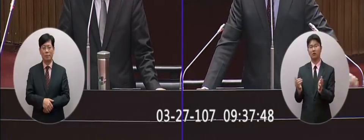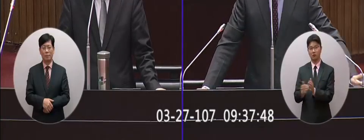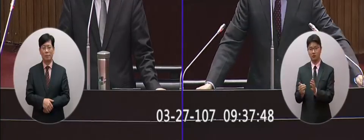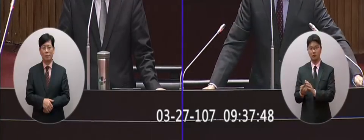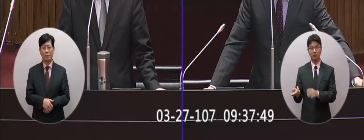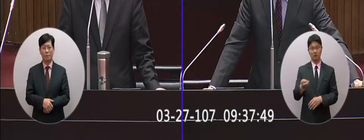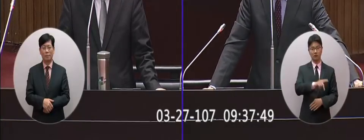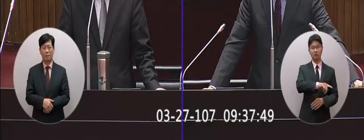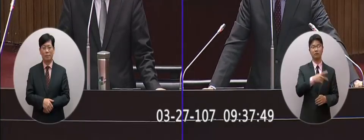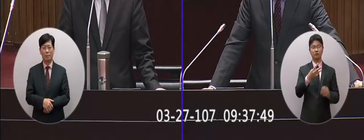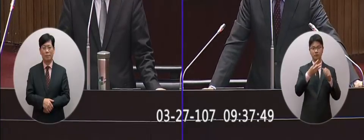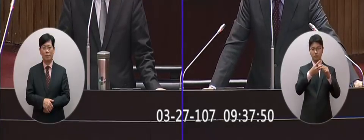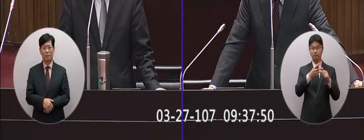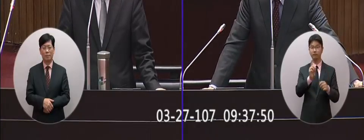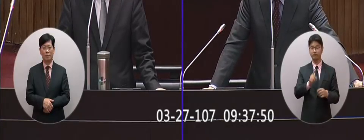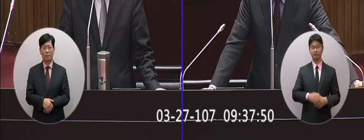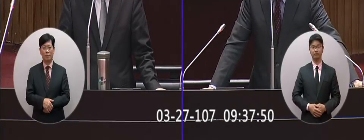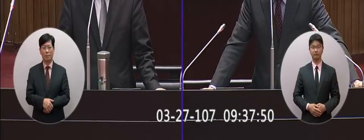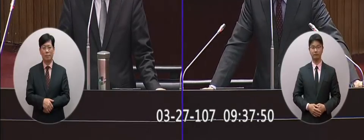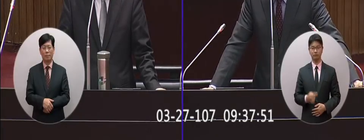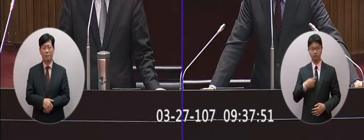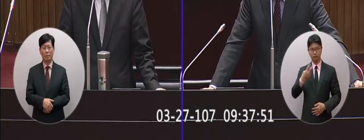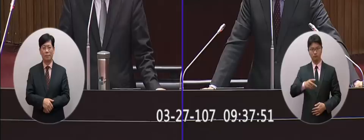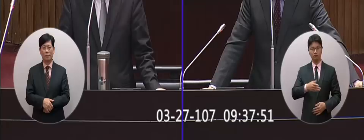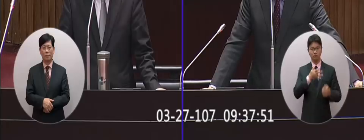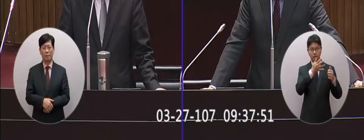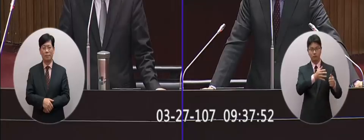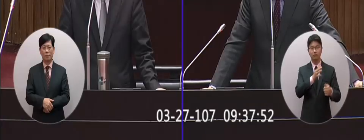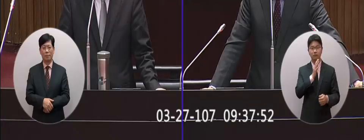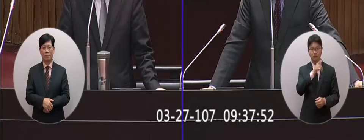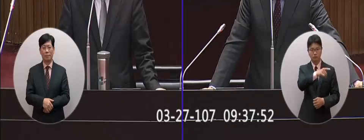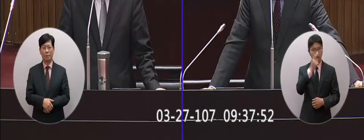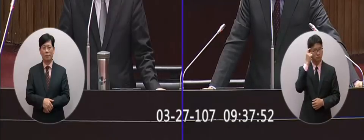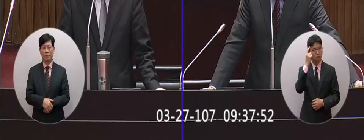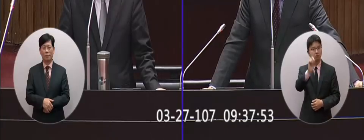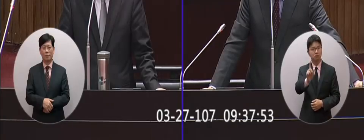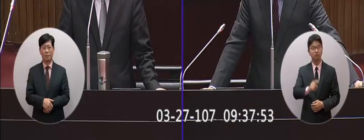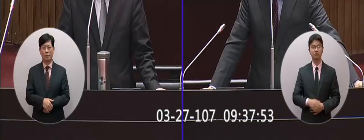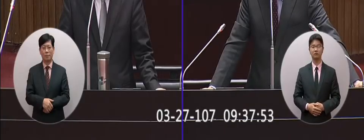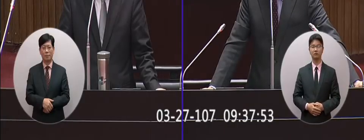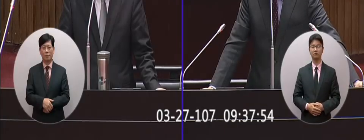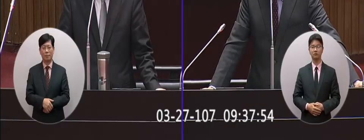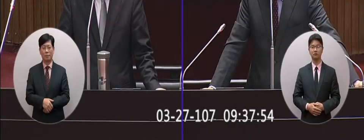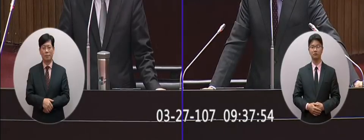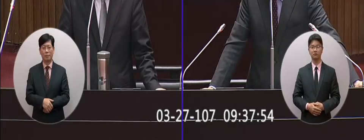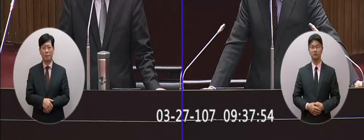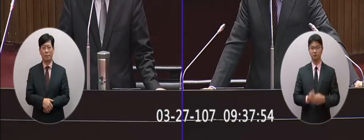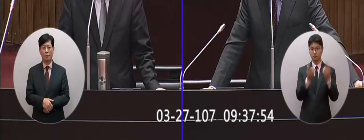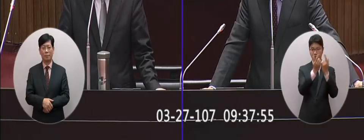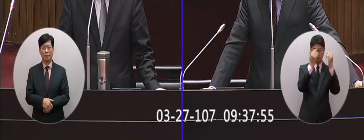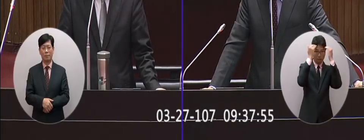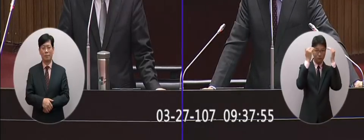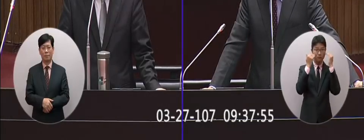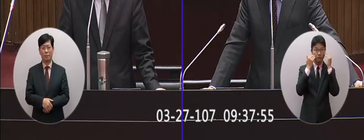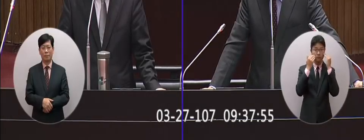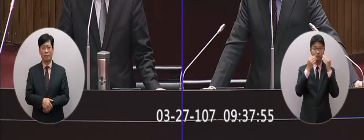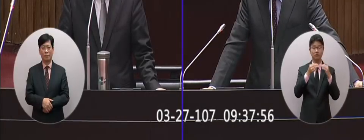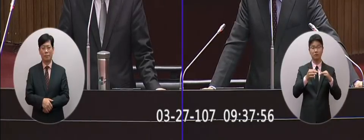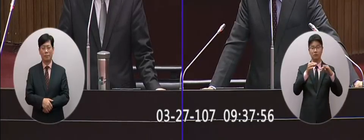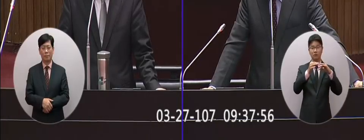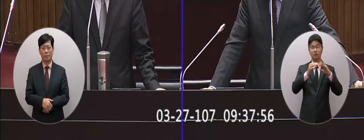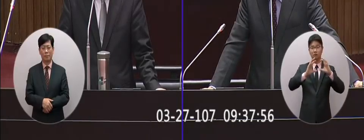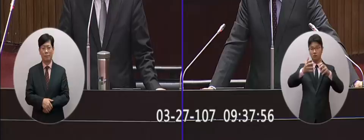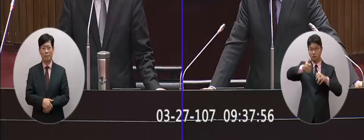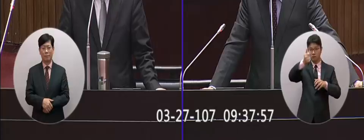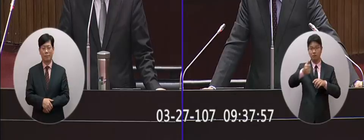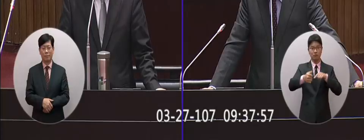那我第一个问题请教我们院长的看法。北朝鲜金正恩到中国大陆